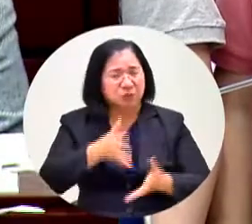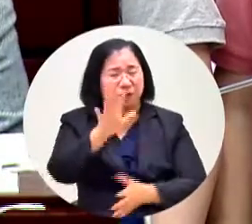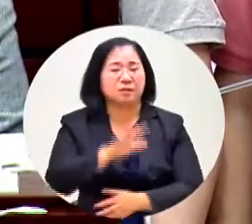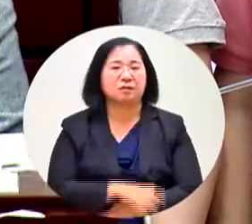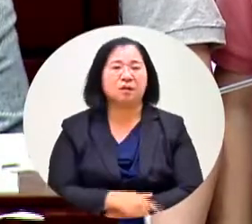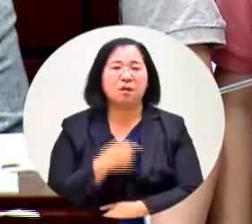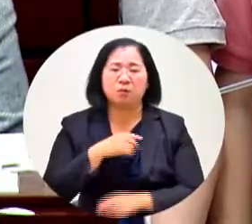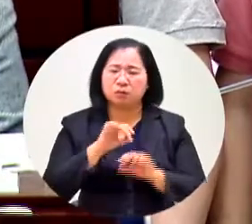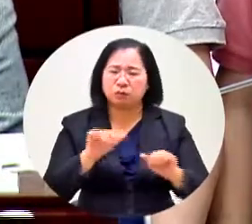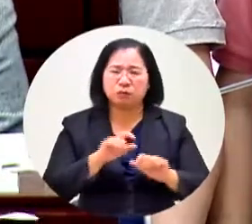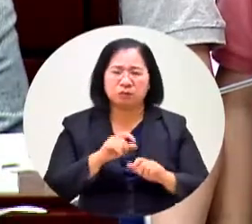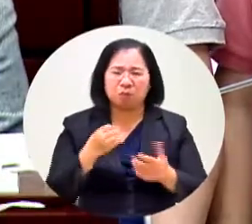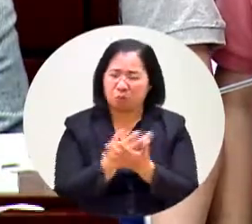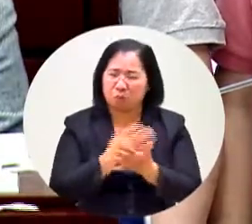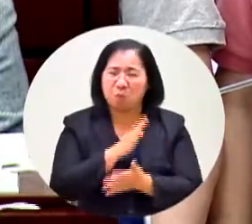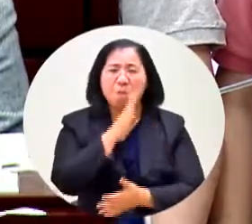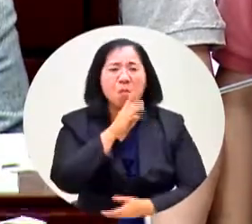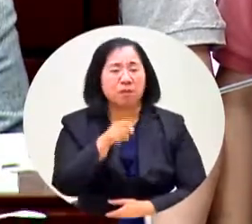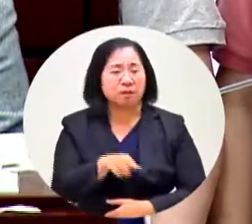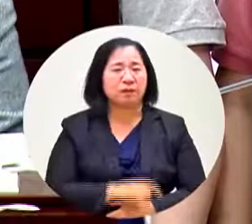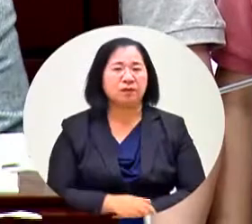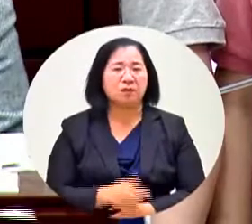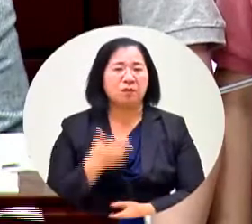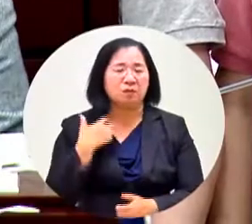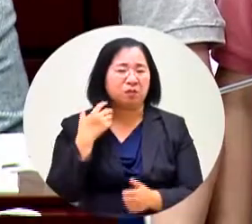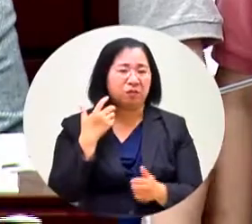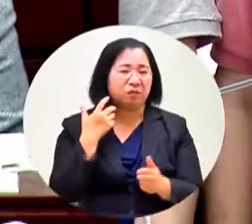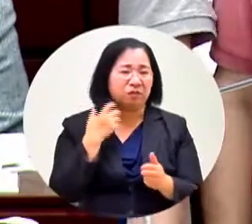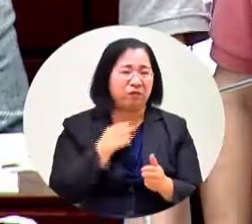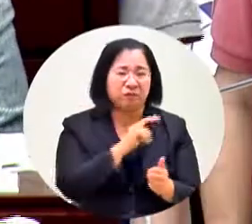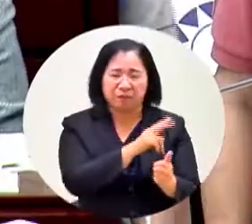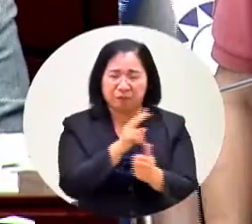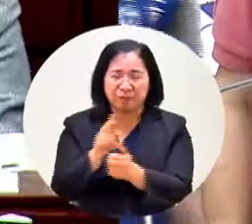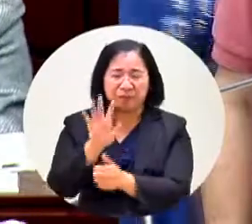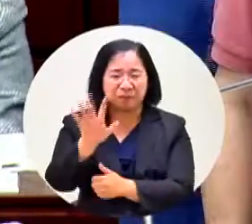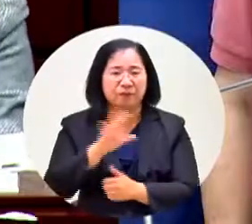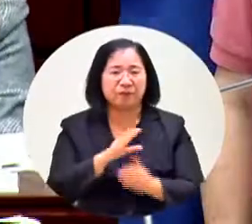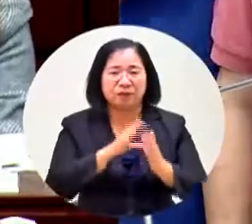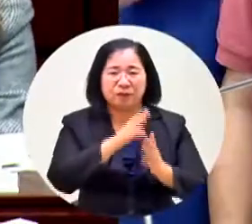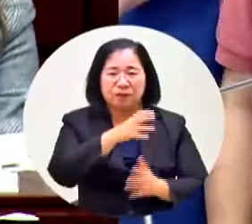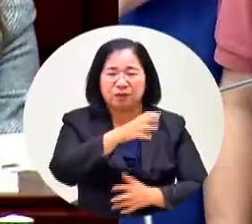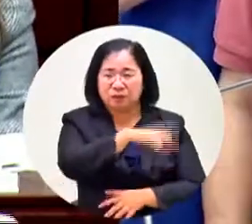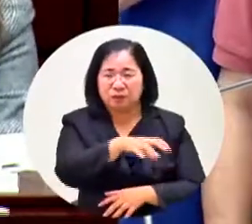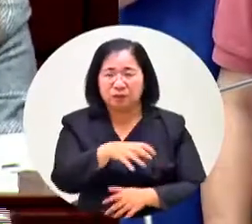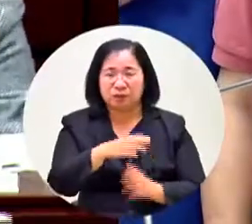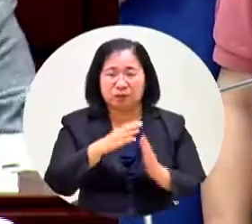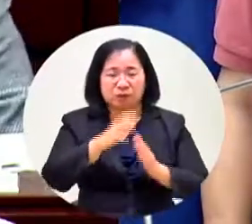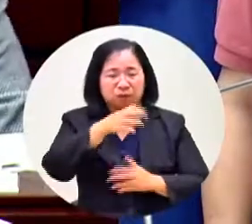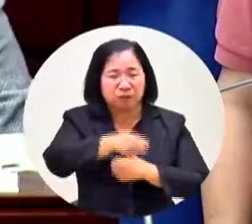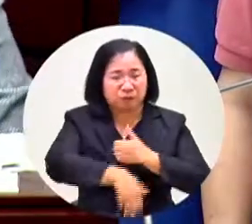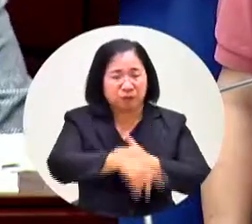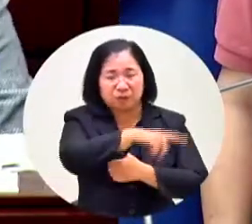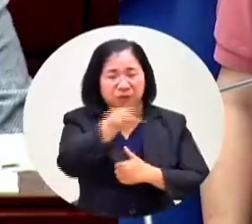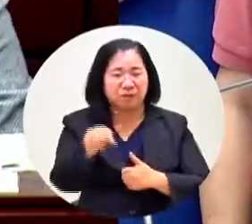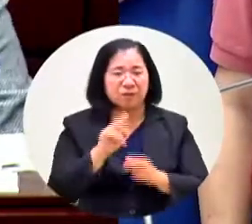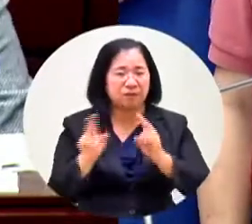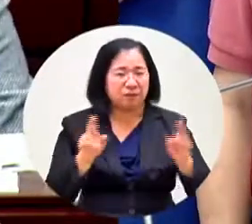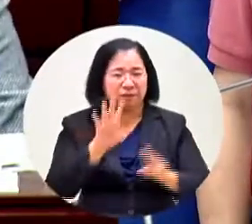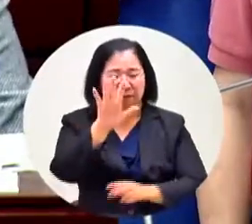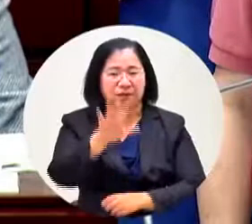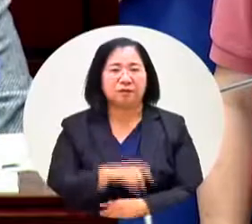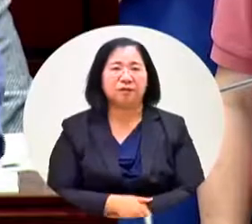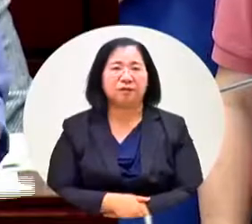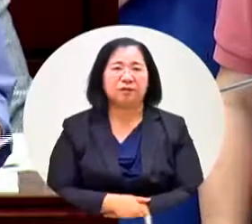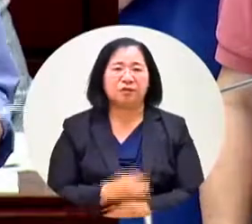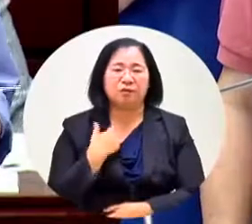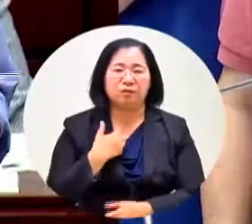重视桥头科学园区，因为我们高雄市工业区土地真的不够了。那目前为止已经交代所有高雄市的